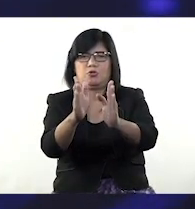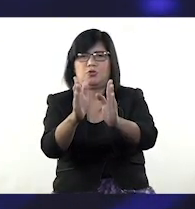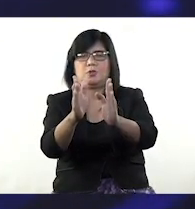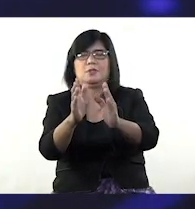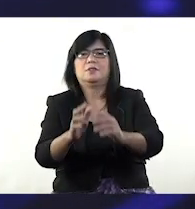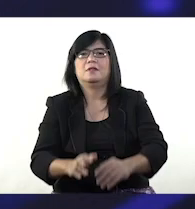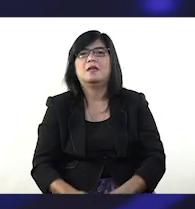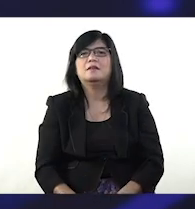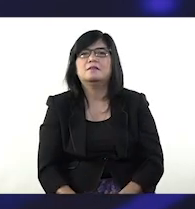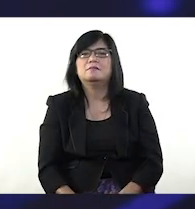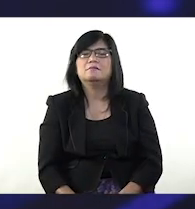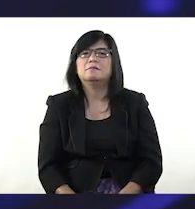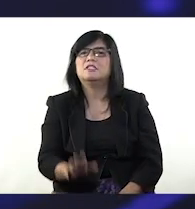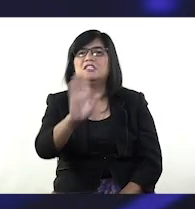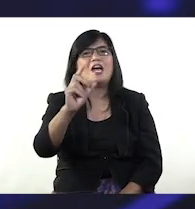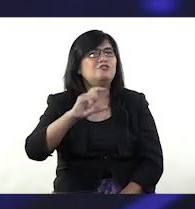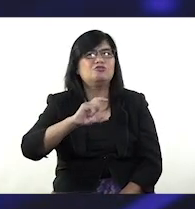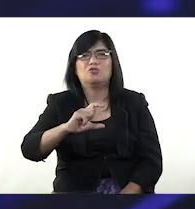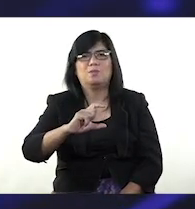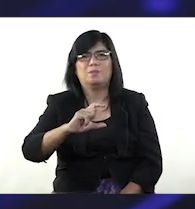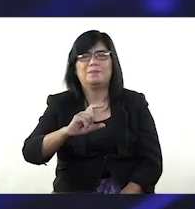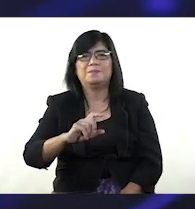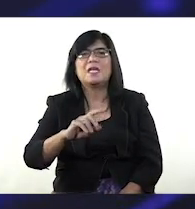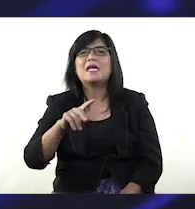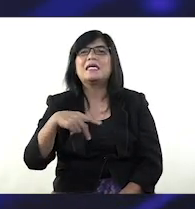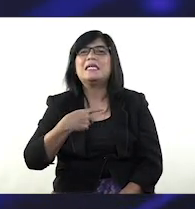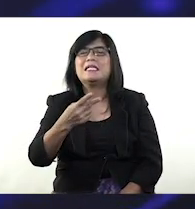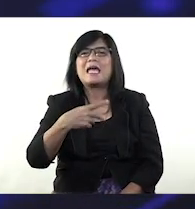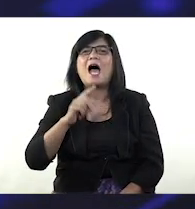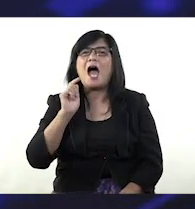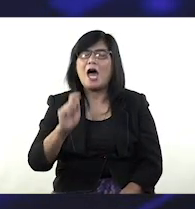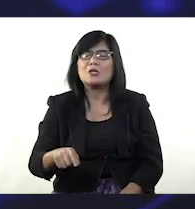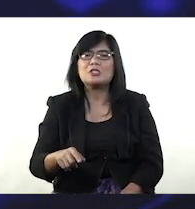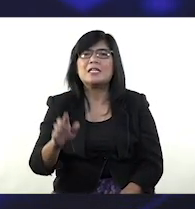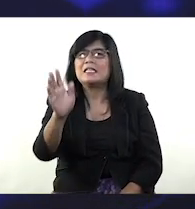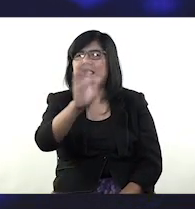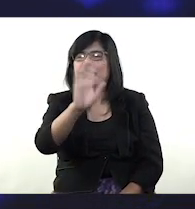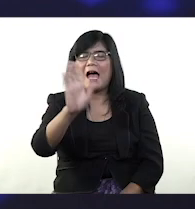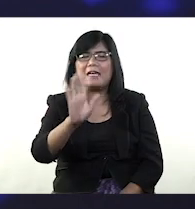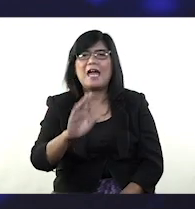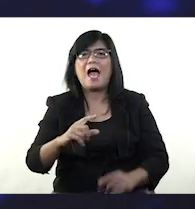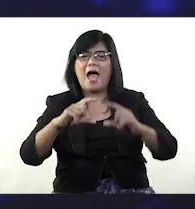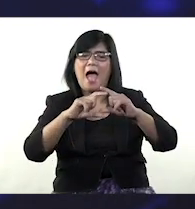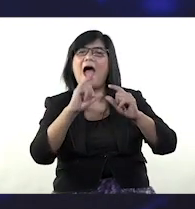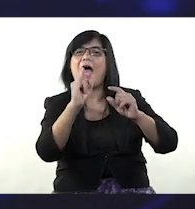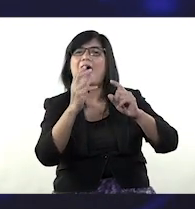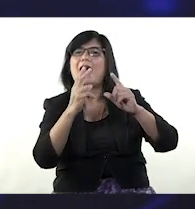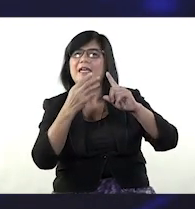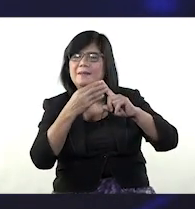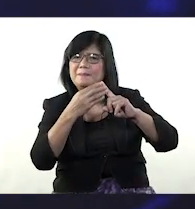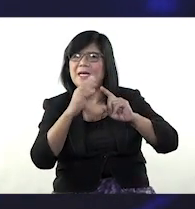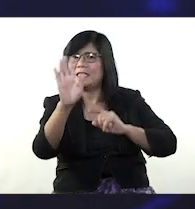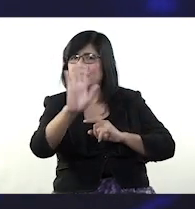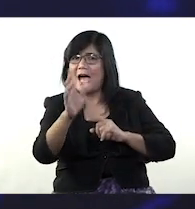lu lurus gak cukup kita harus tiada berarti tidak berair tidak bernoda